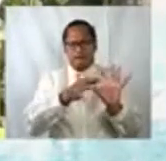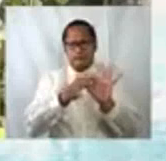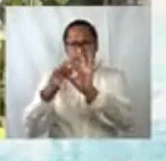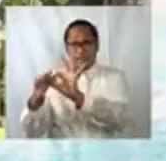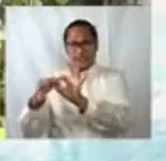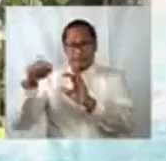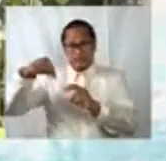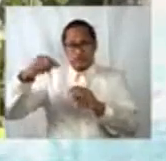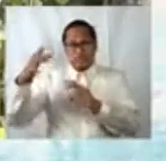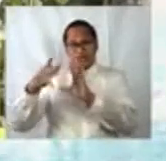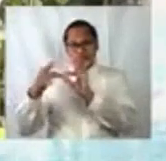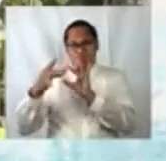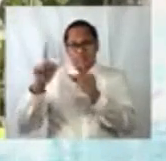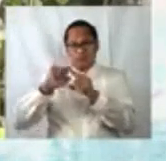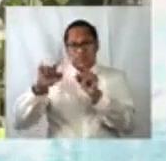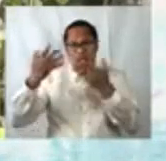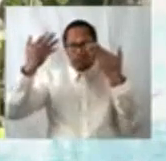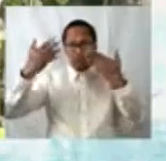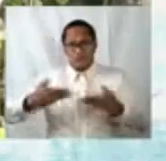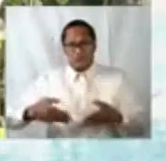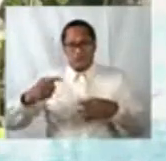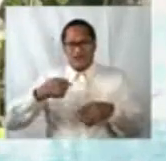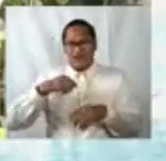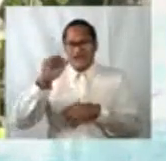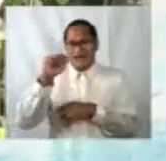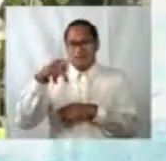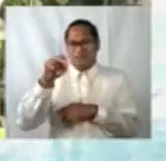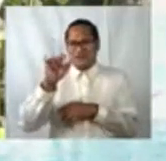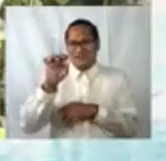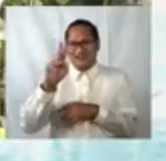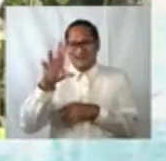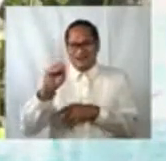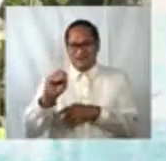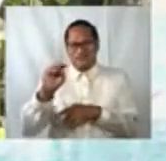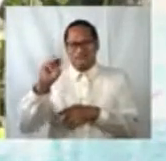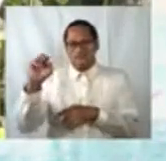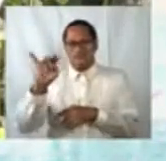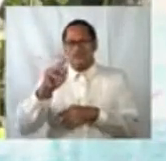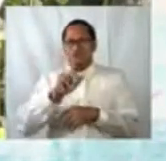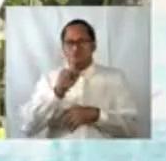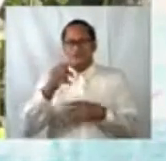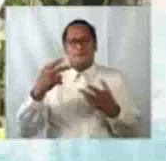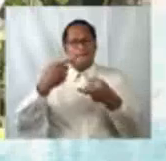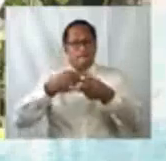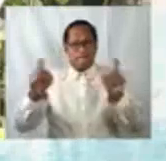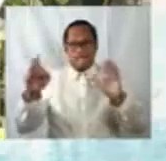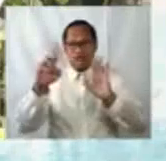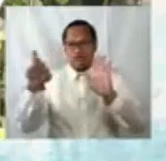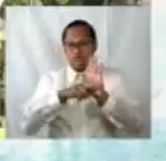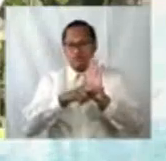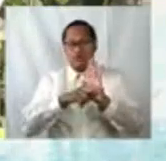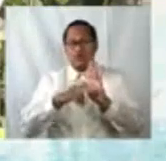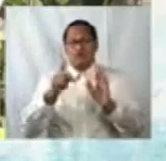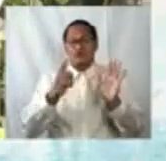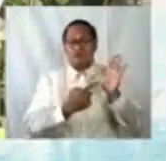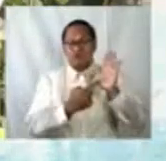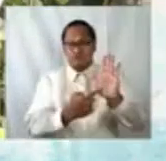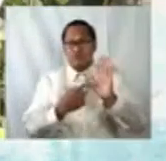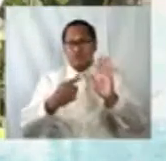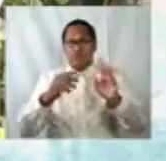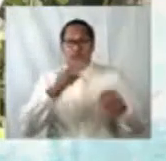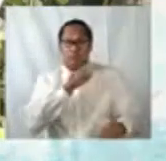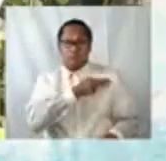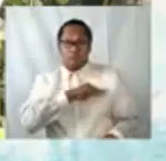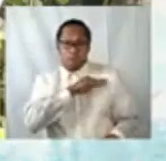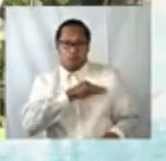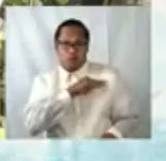Pero syempre, yung suot ko, yan, no? Si Apolinario Mabini, malaki rin yung kanyang papel upang ipakita yung moral na aspekto,